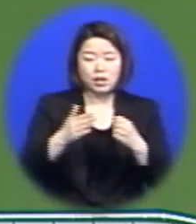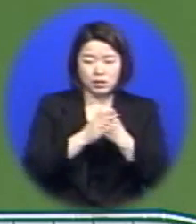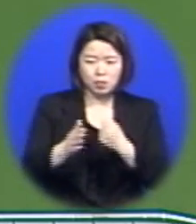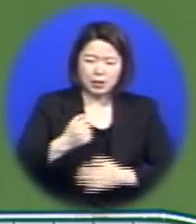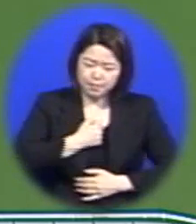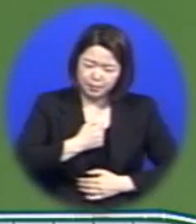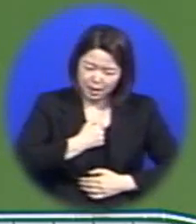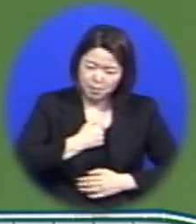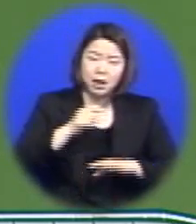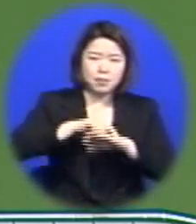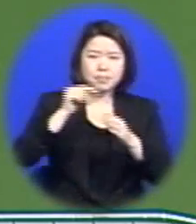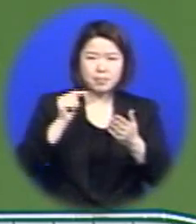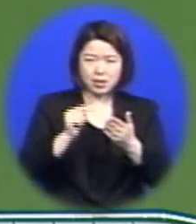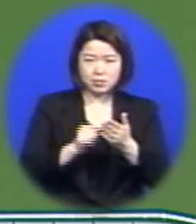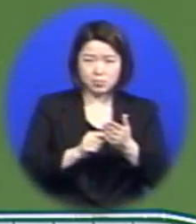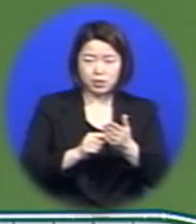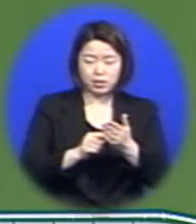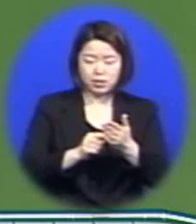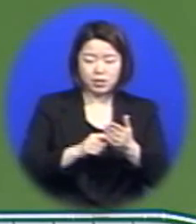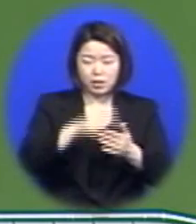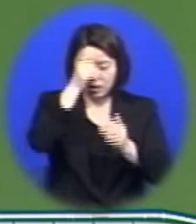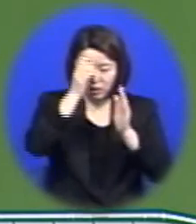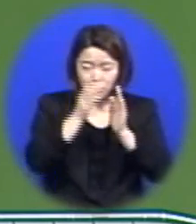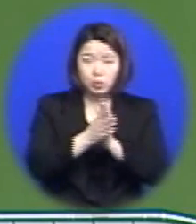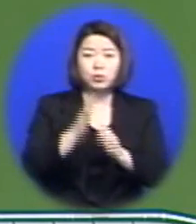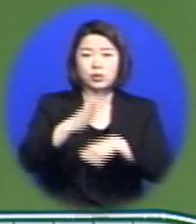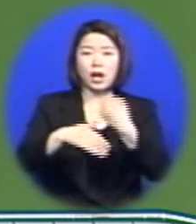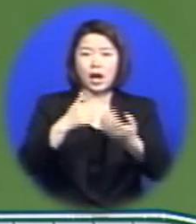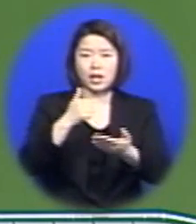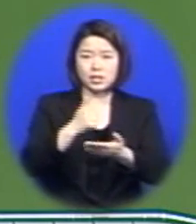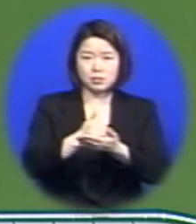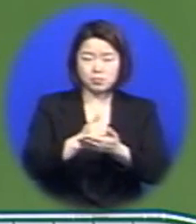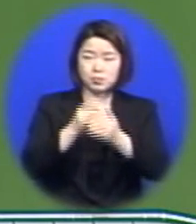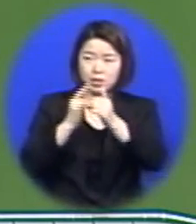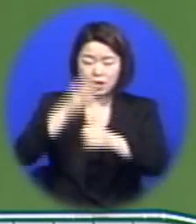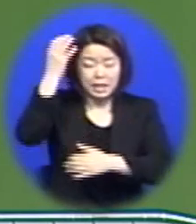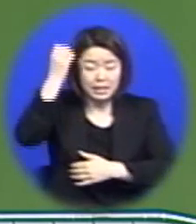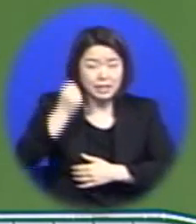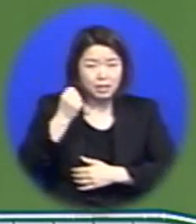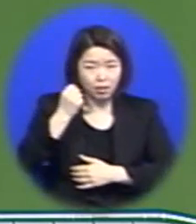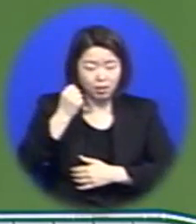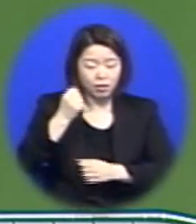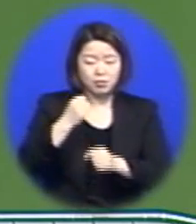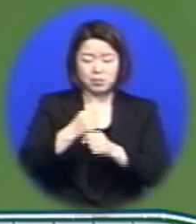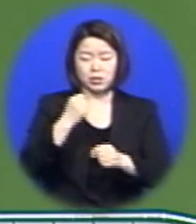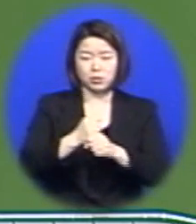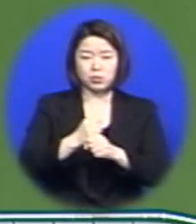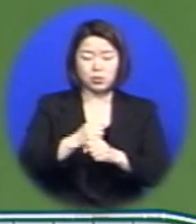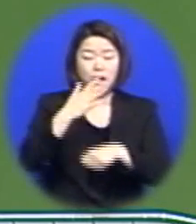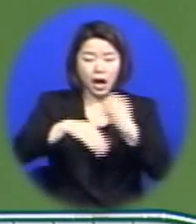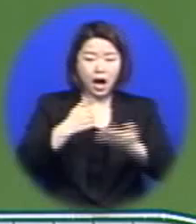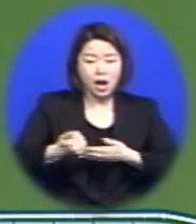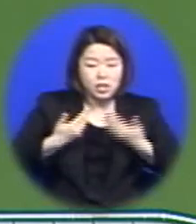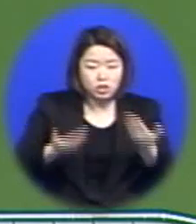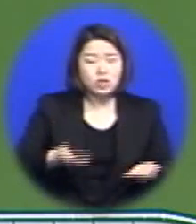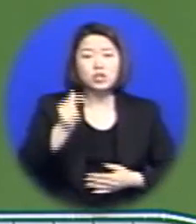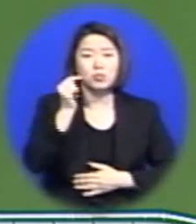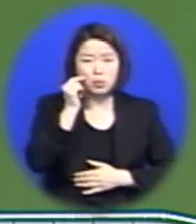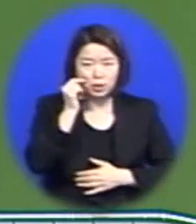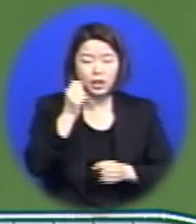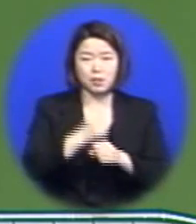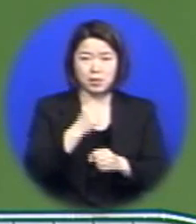답답하니까 기도는 하나님을 기억하게 하는 것이고 하나님으로 쉬지 못하게 하는 것이라고 그렇게